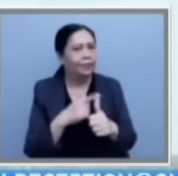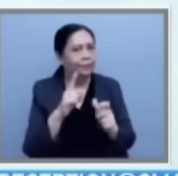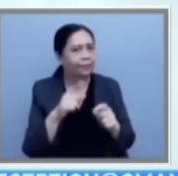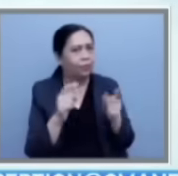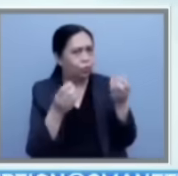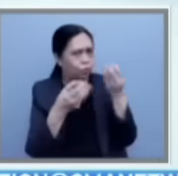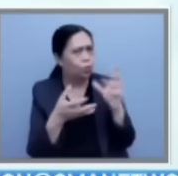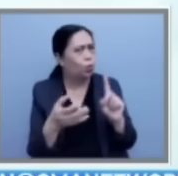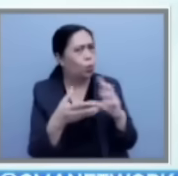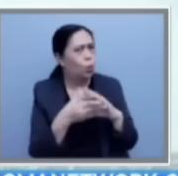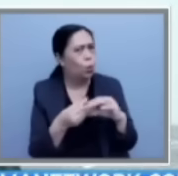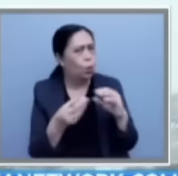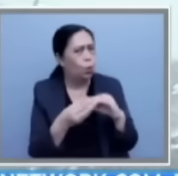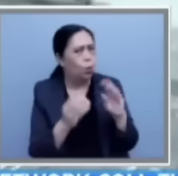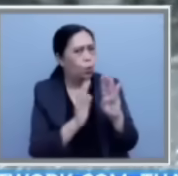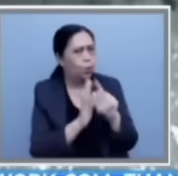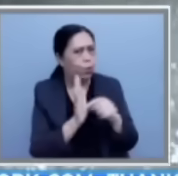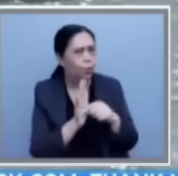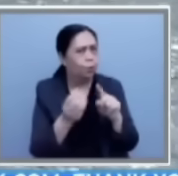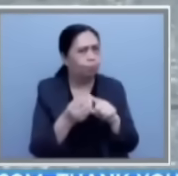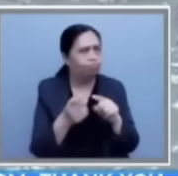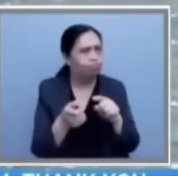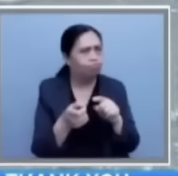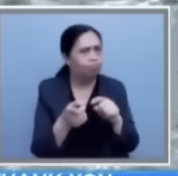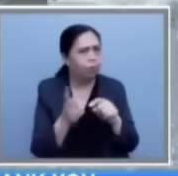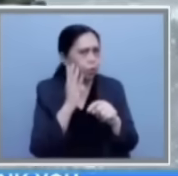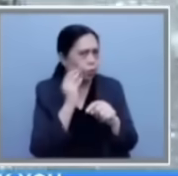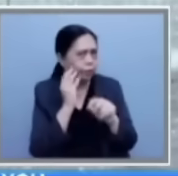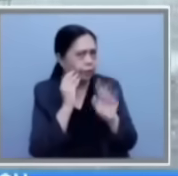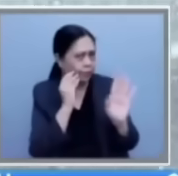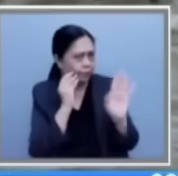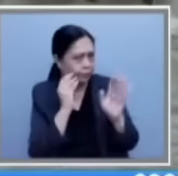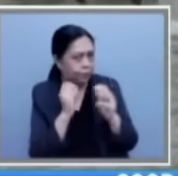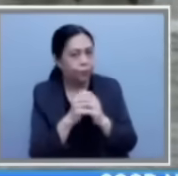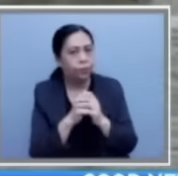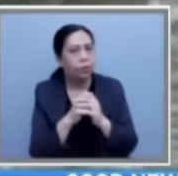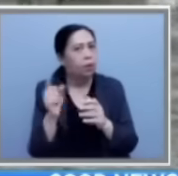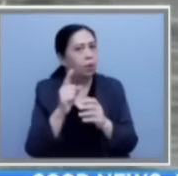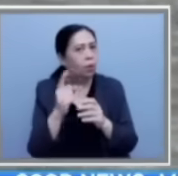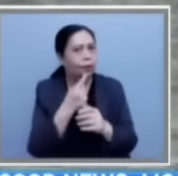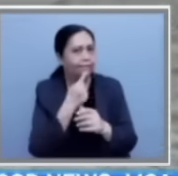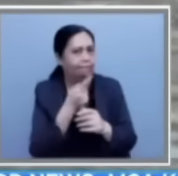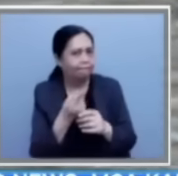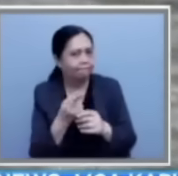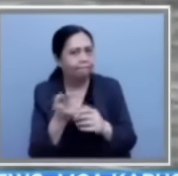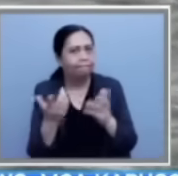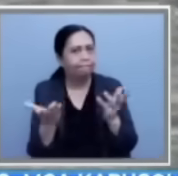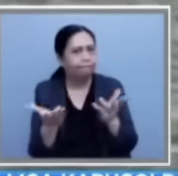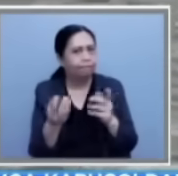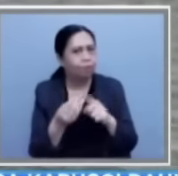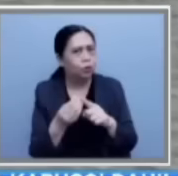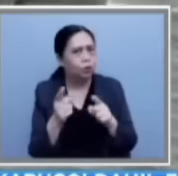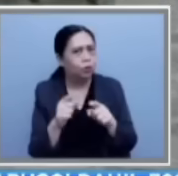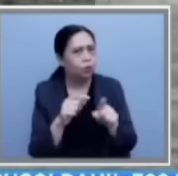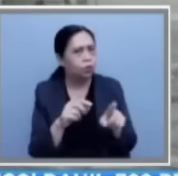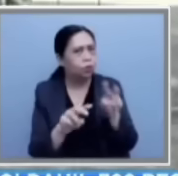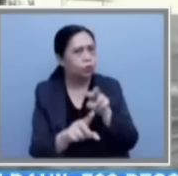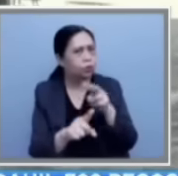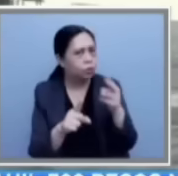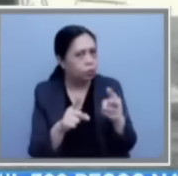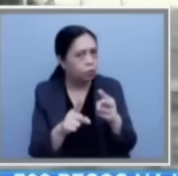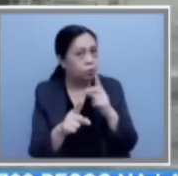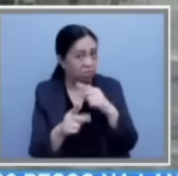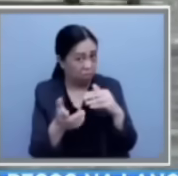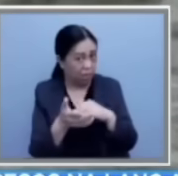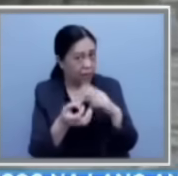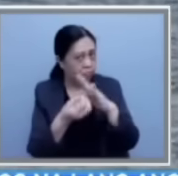sayo ng konti muli ano para doon sa naging experience mo ano yung masasabi mo ah sa iyong point of view nagipit na naman ba